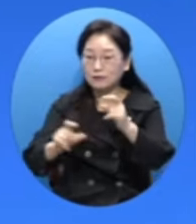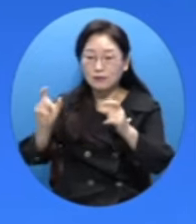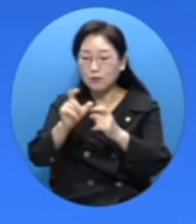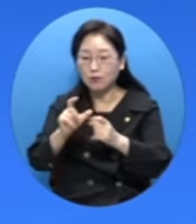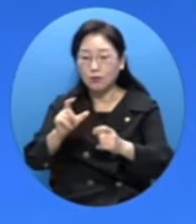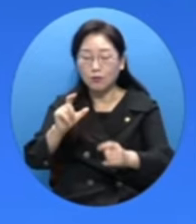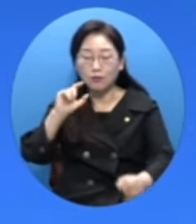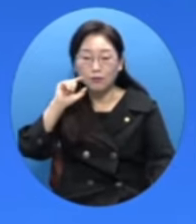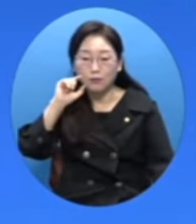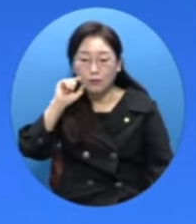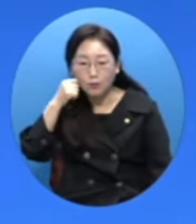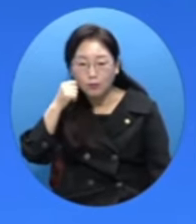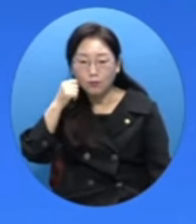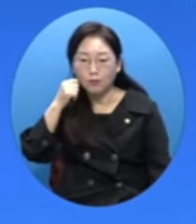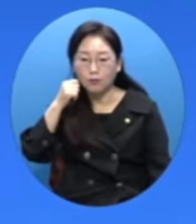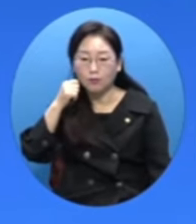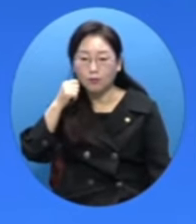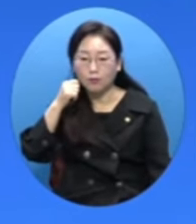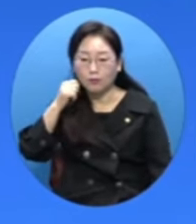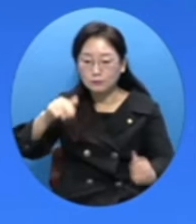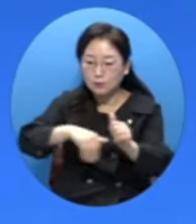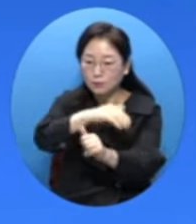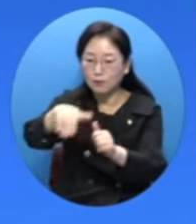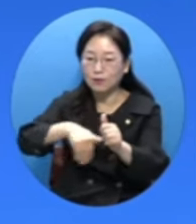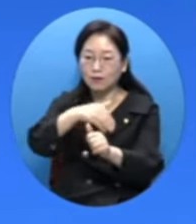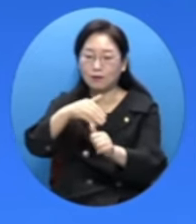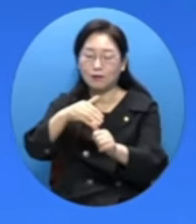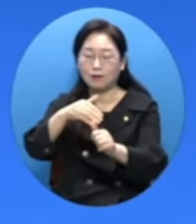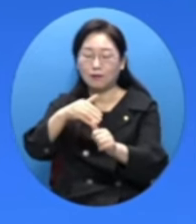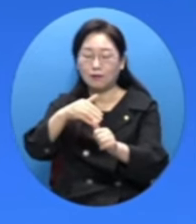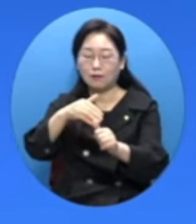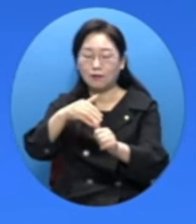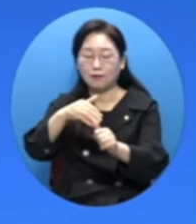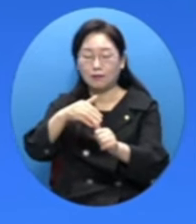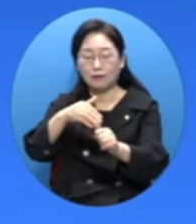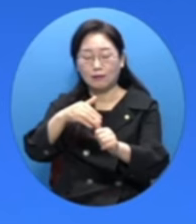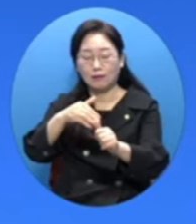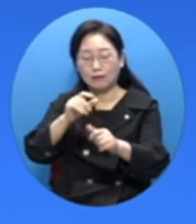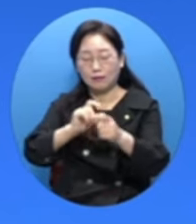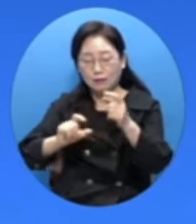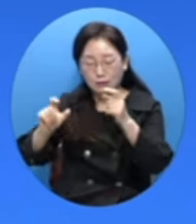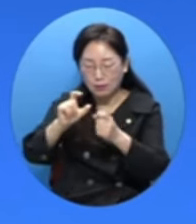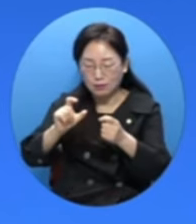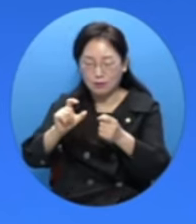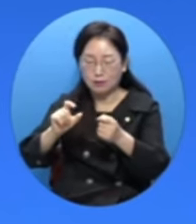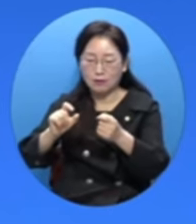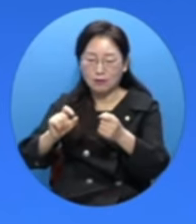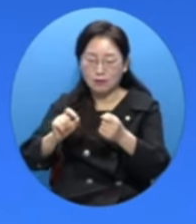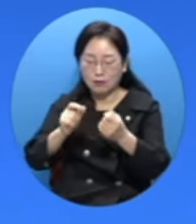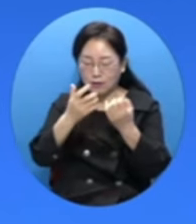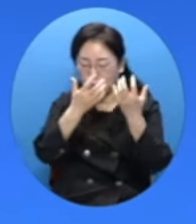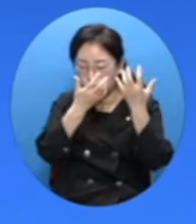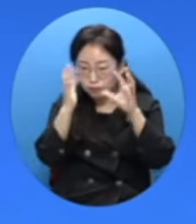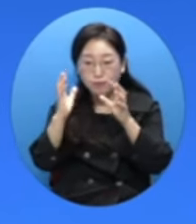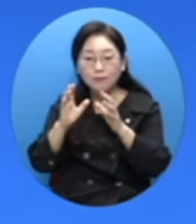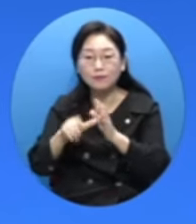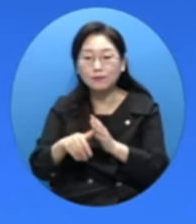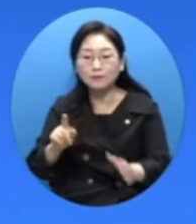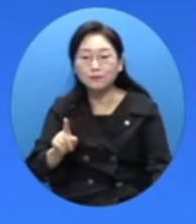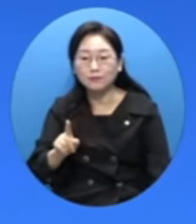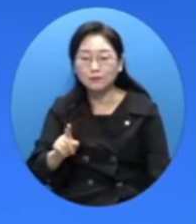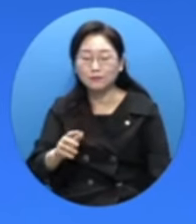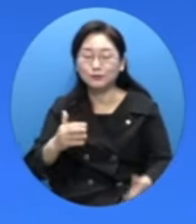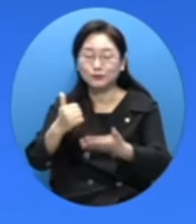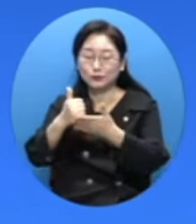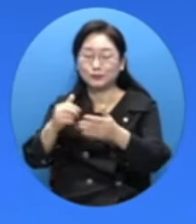상황으로 일이 모든 것이 잘 되지 않고 얽히고 꼬여질 때 주님 말씀하십니다.